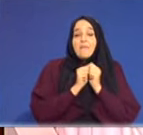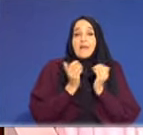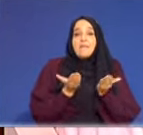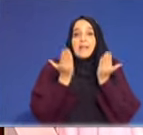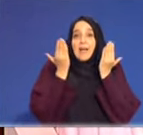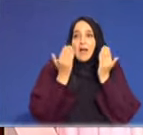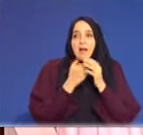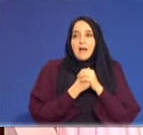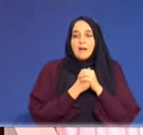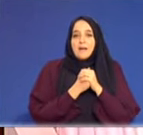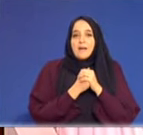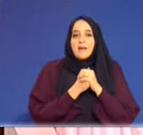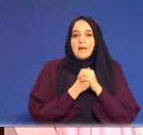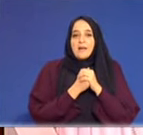بالفاتحة